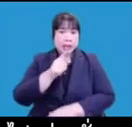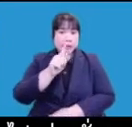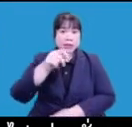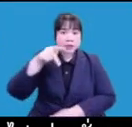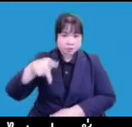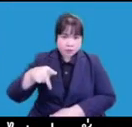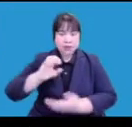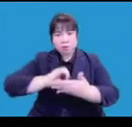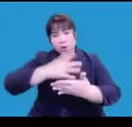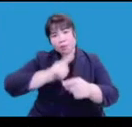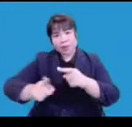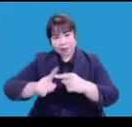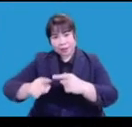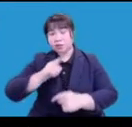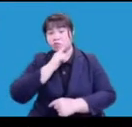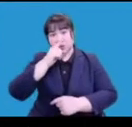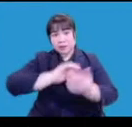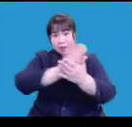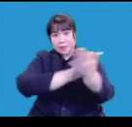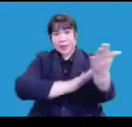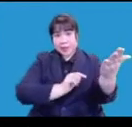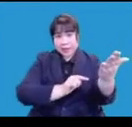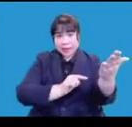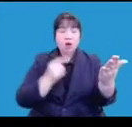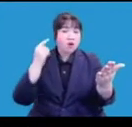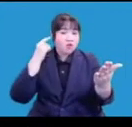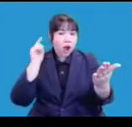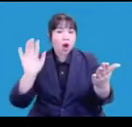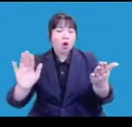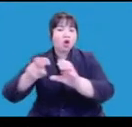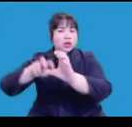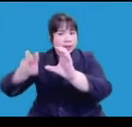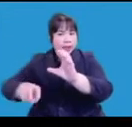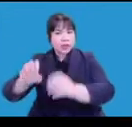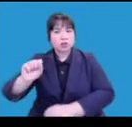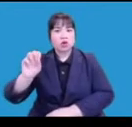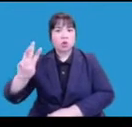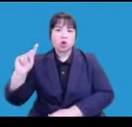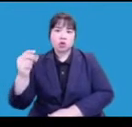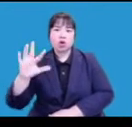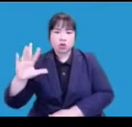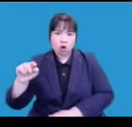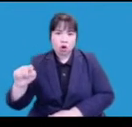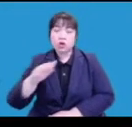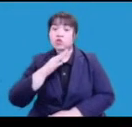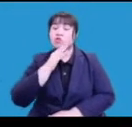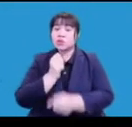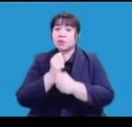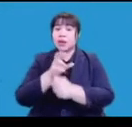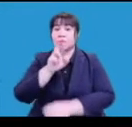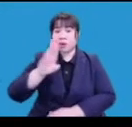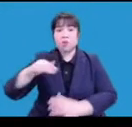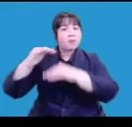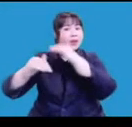แมคในภาพรวมระดับประเทศแล้วนะครับเรามาฟังในมุมของเน็ตเทสวทช.กันบ้างสำหรับการพัฒนาระบ